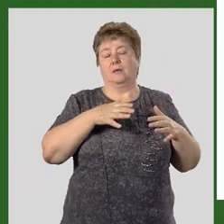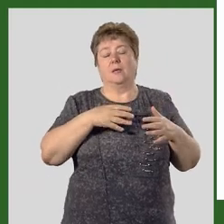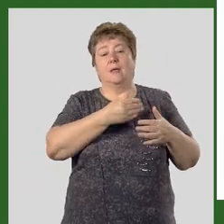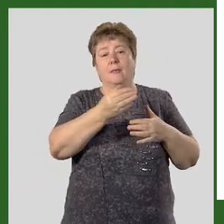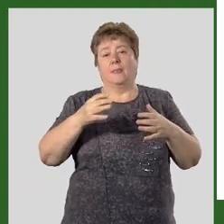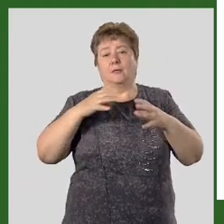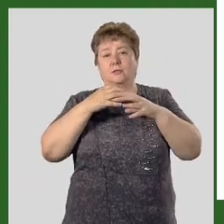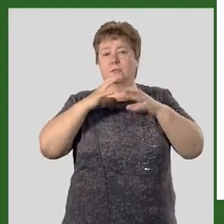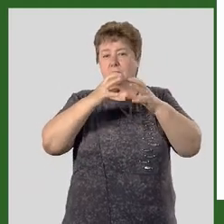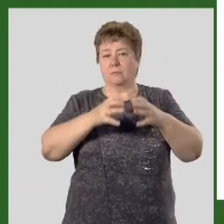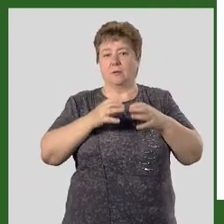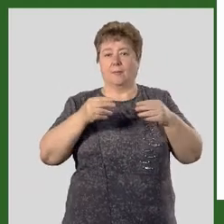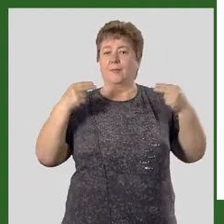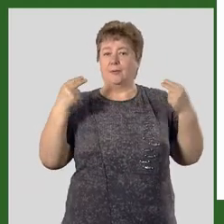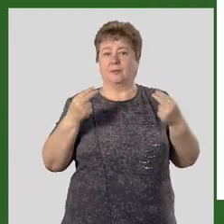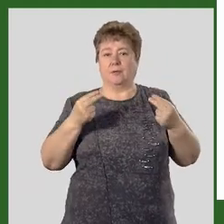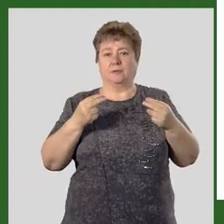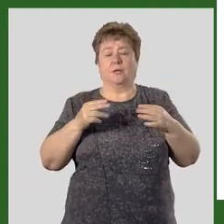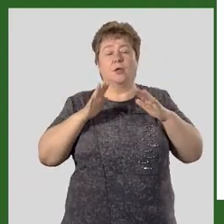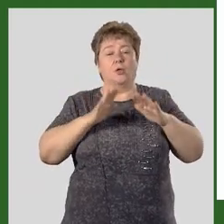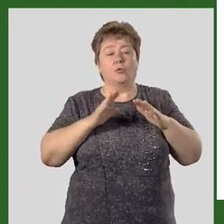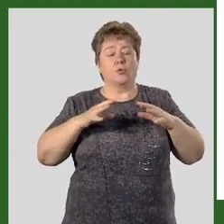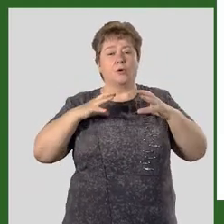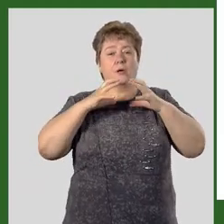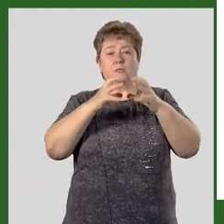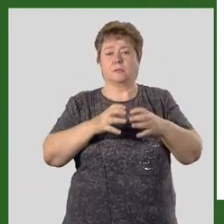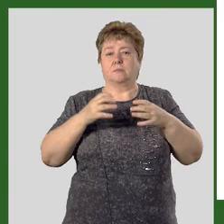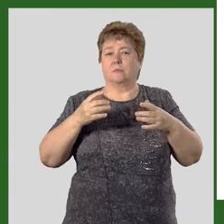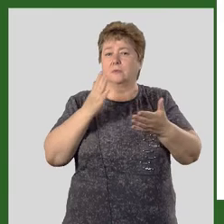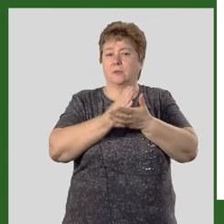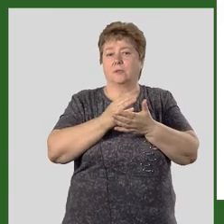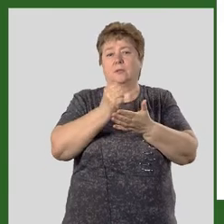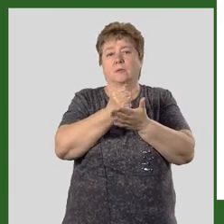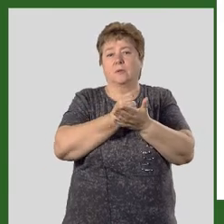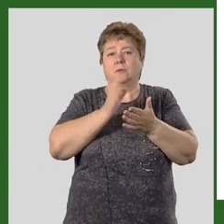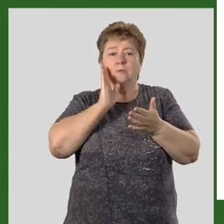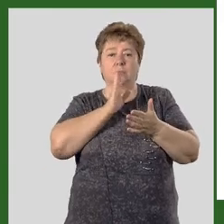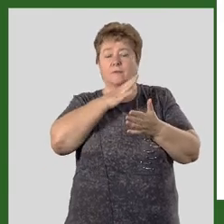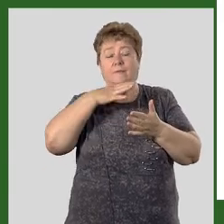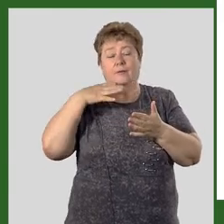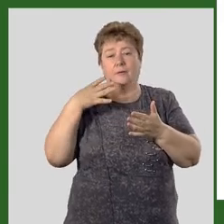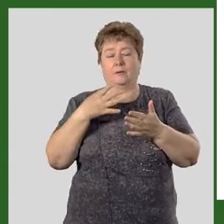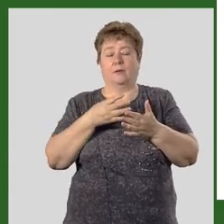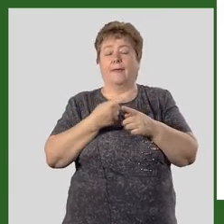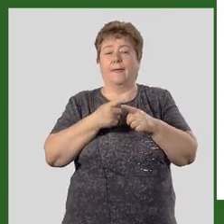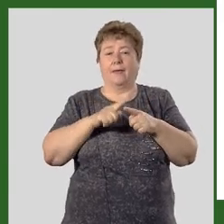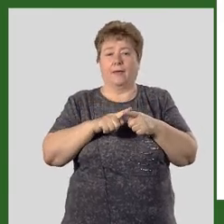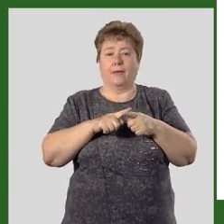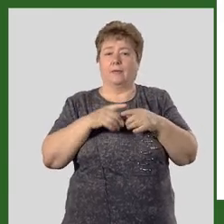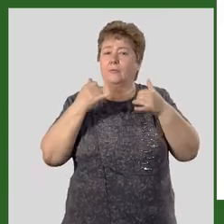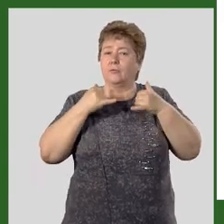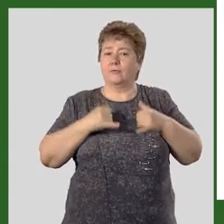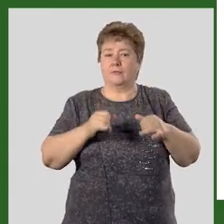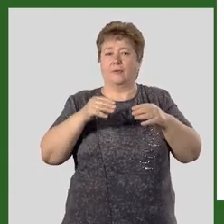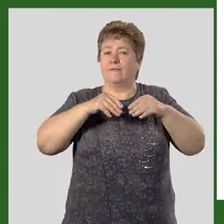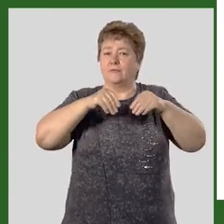Земля прекрасна. Только Земля обладает огромными запасами воды. А ведь это